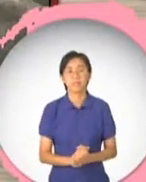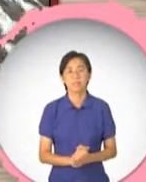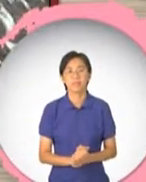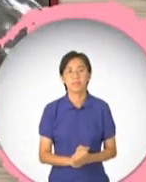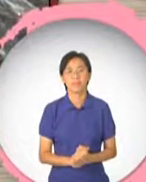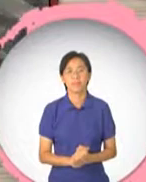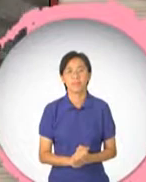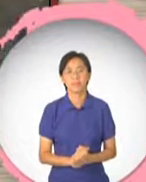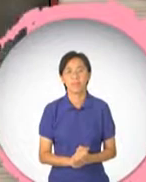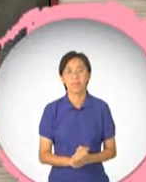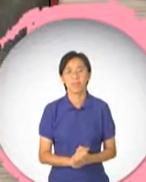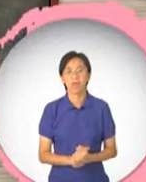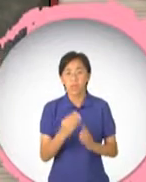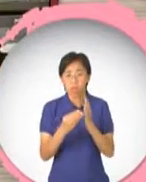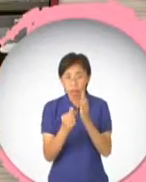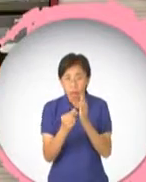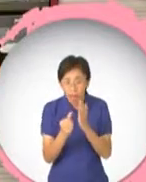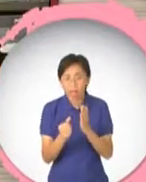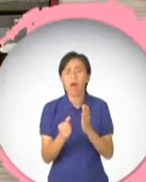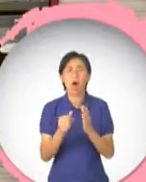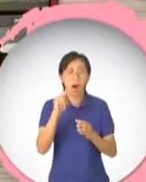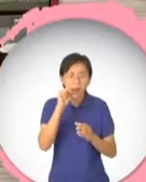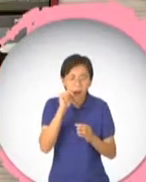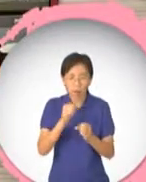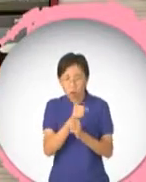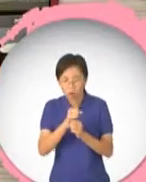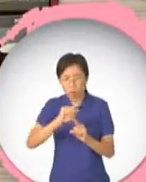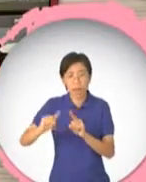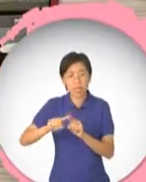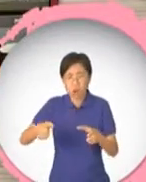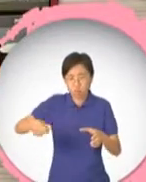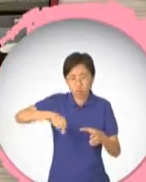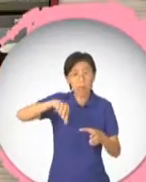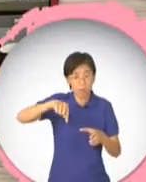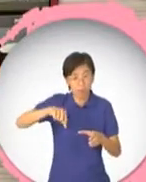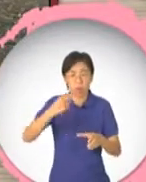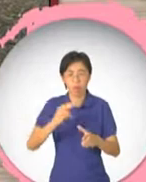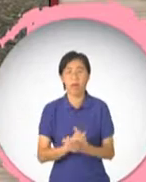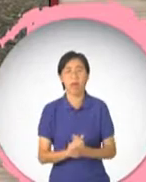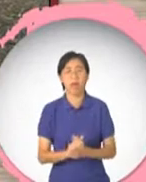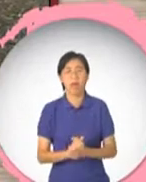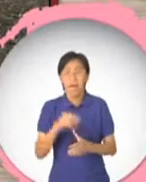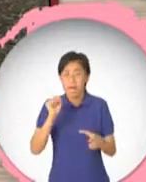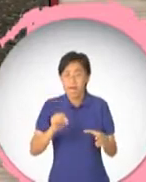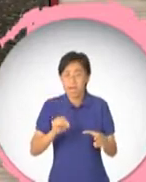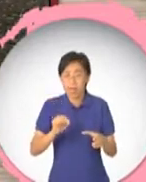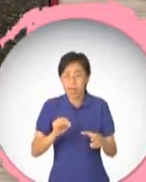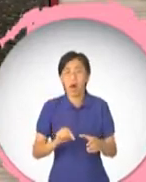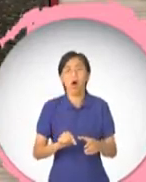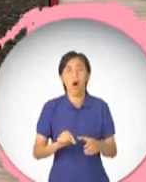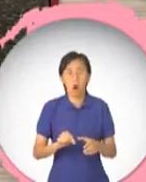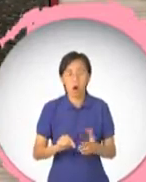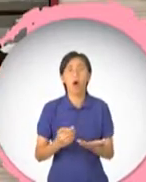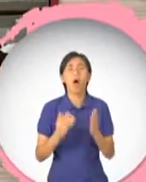มาณน้ำตาลกับไขมันด้วยนะคะเพราะว่าที่พูดไปของเหลวไขมันน้ำตาลอะไรพวกนี้เป็นตัวที่ทำให้ก้อนโดมีความนุ่มมาก